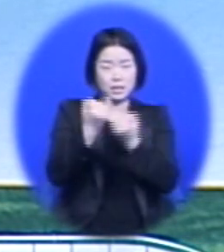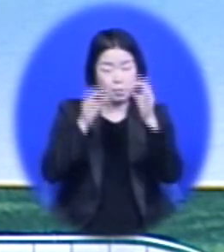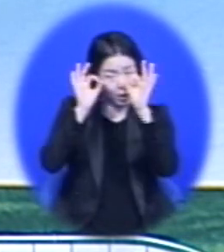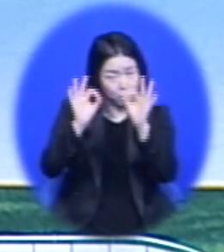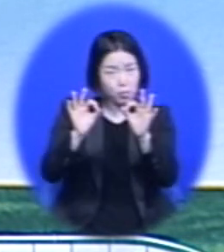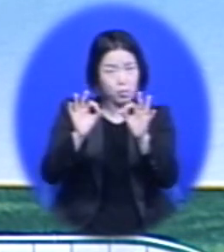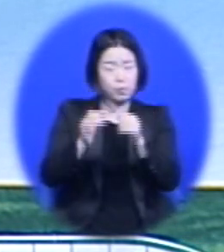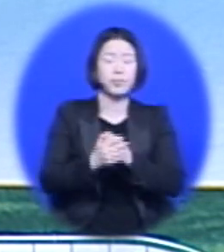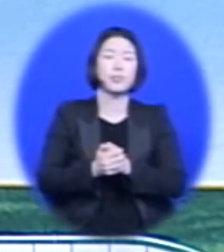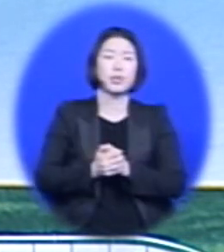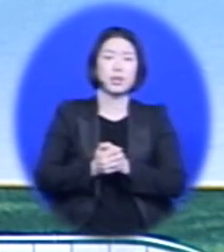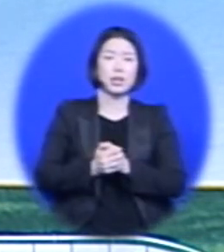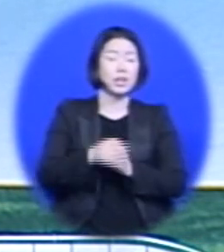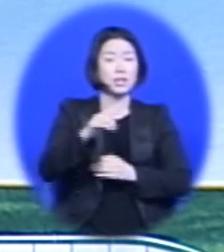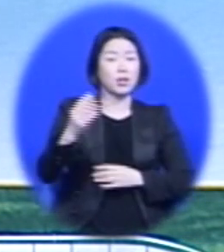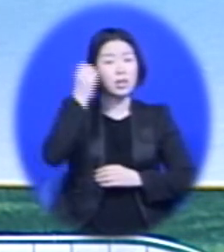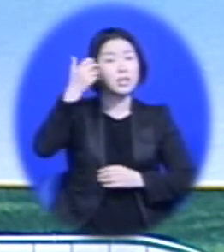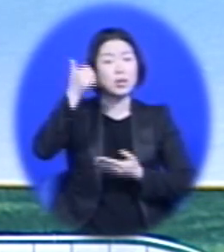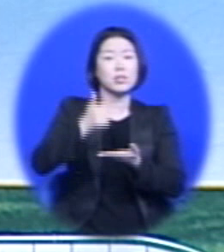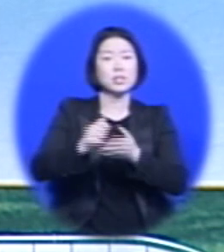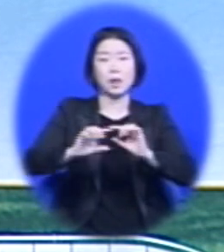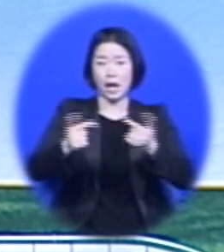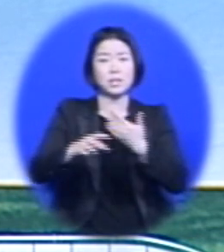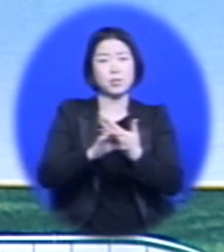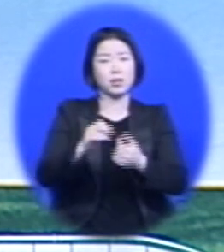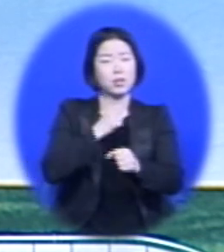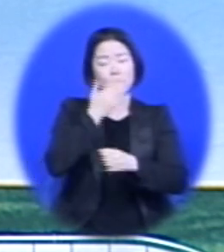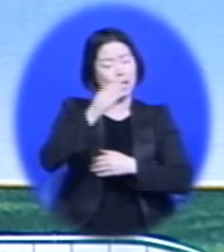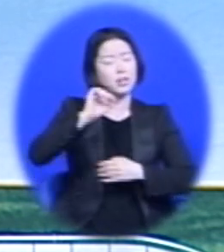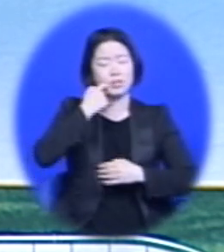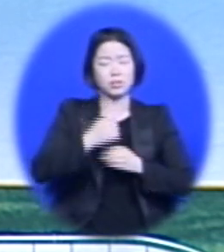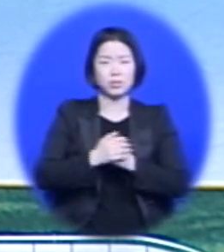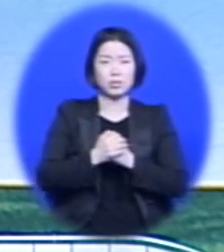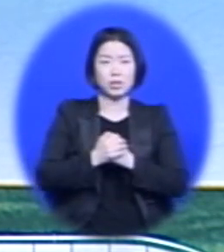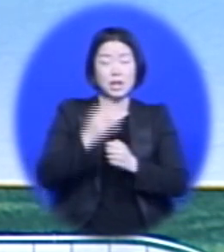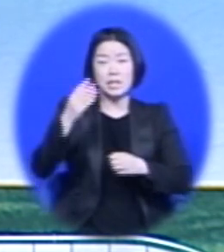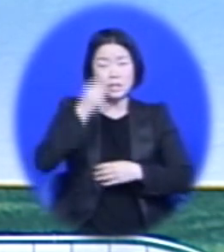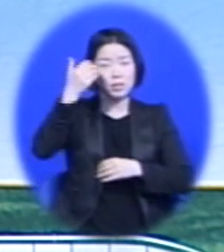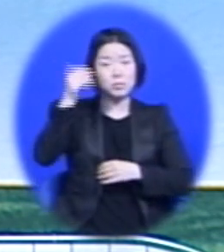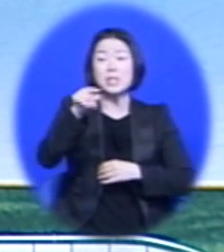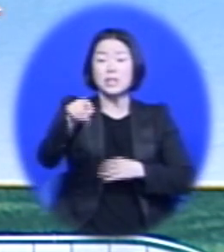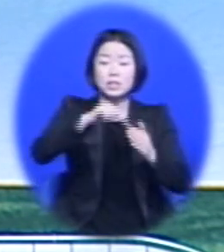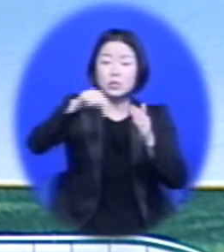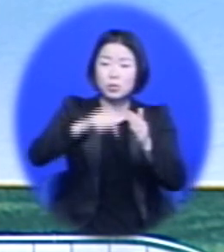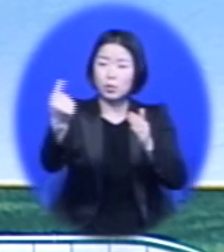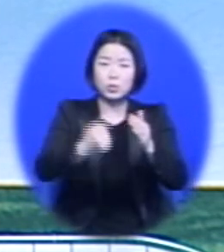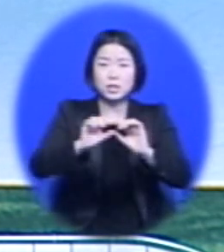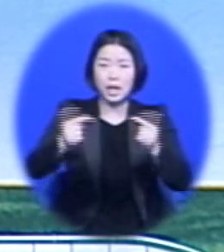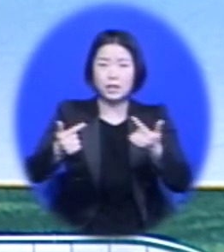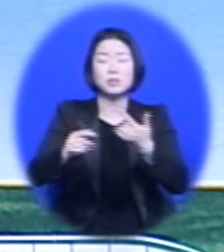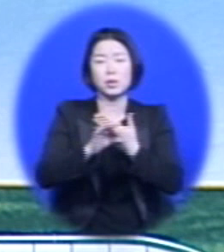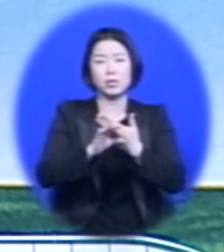보면서 이건 성령님이 아니면 하실 수가 없는 일. 성령님이 그 속에 들어오시지 않았으면 있을 수가